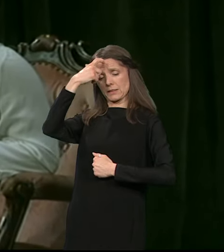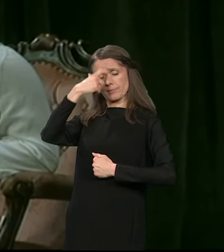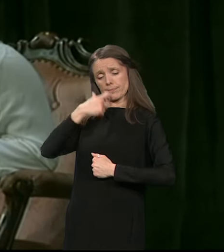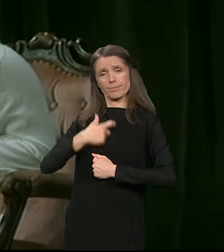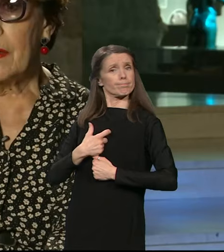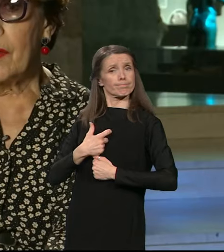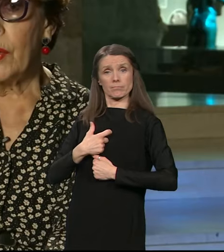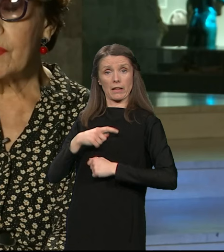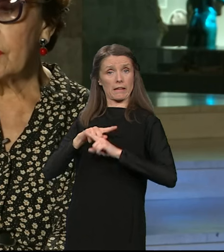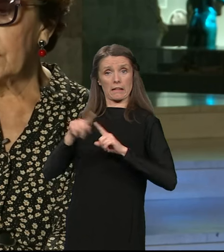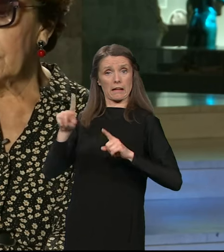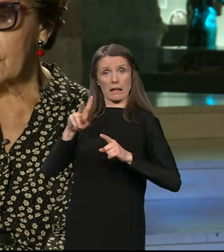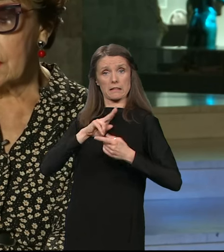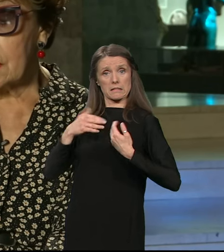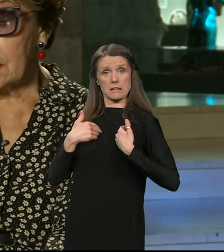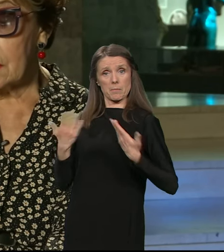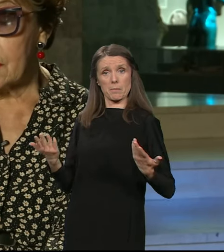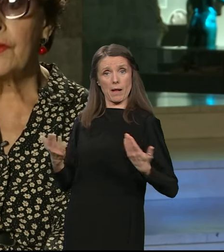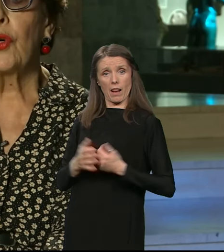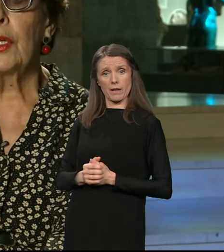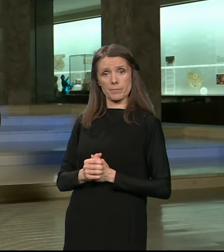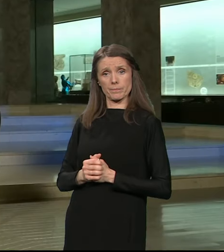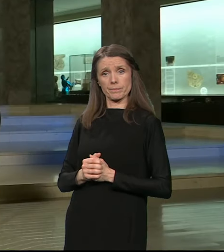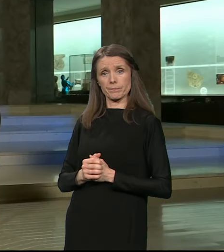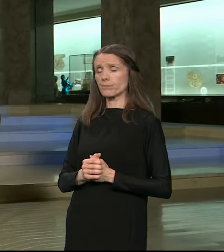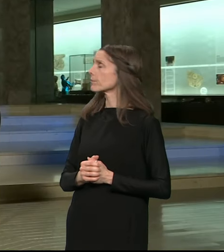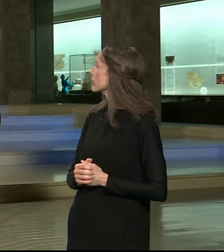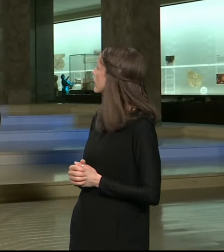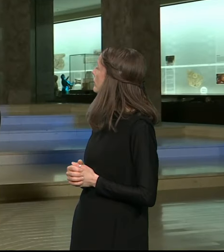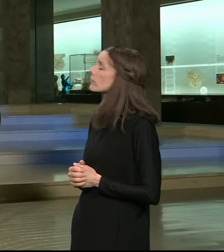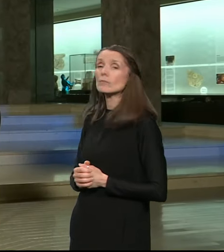mogla imati. Pojam slobode je ostati svoj,